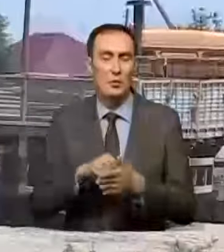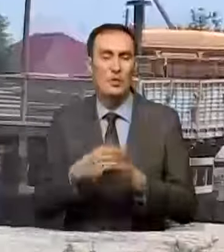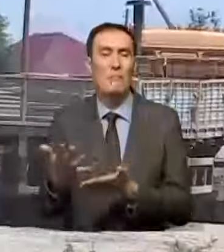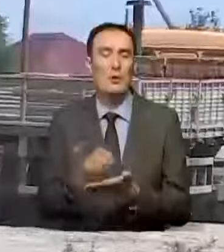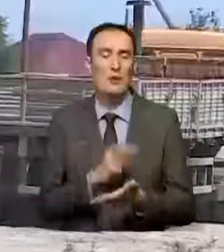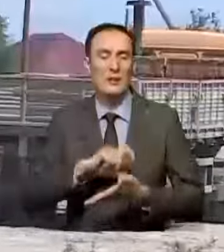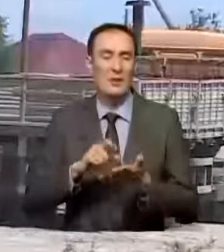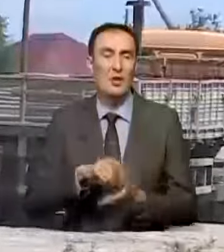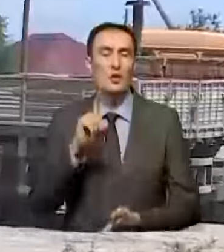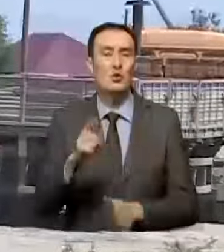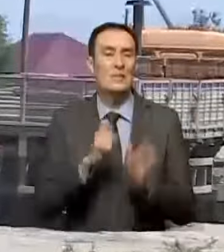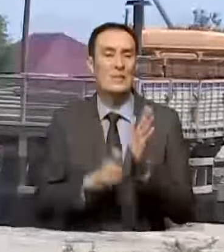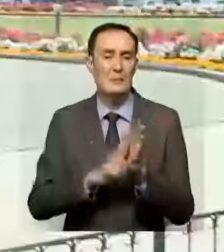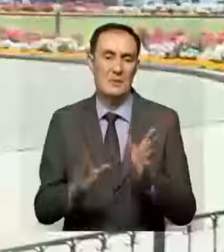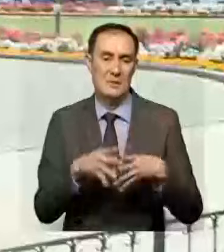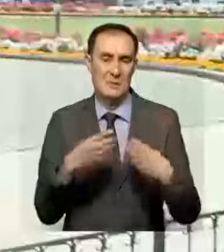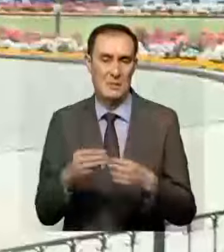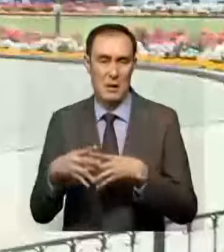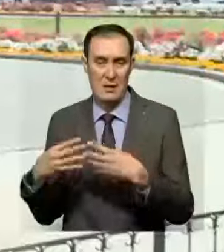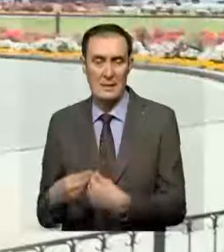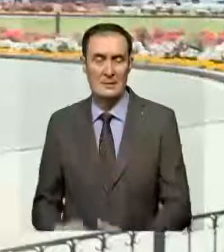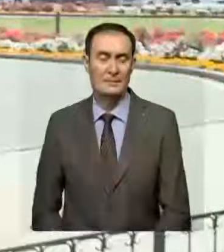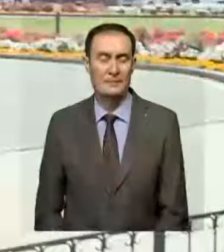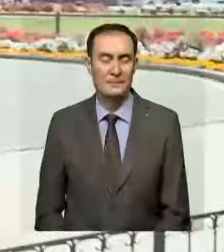уже получили 170 семей.